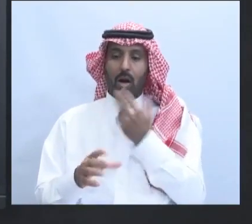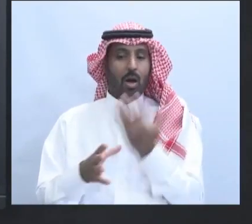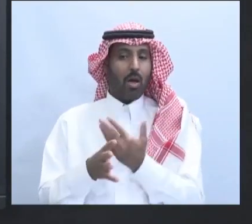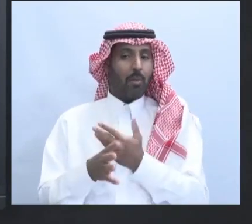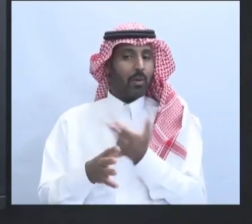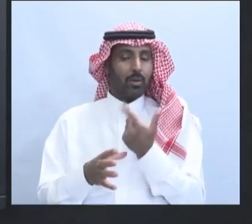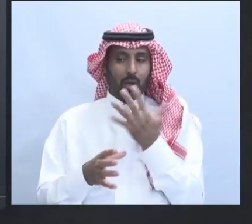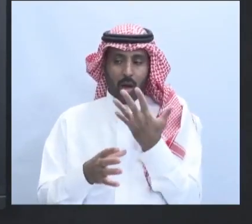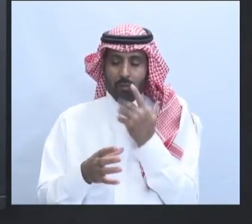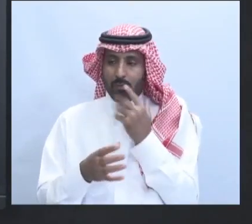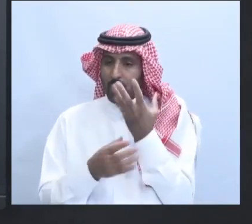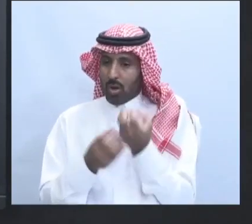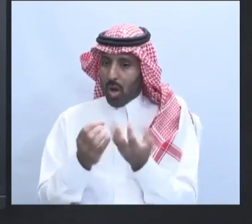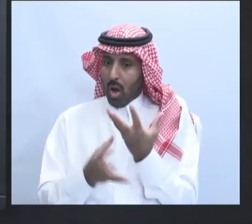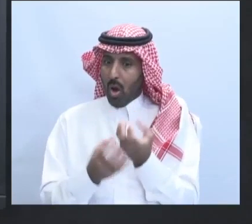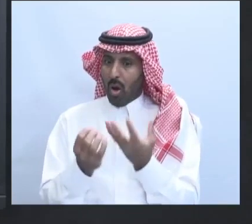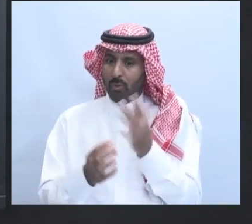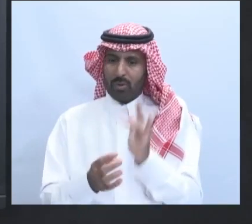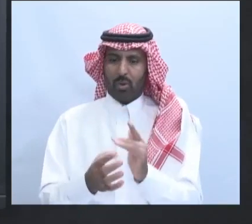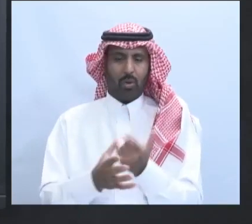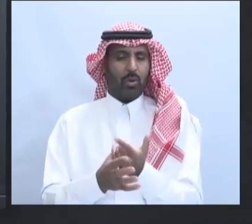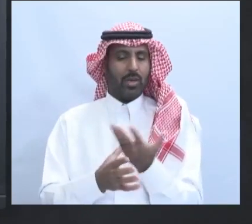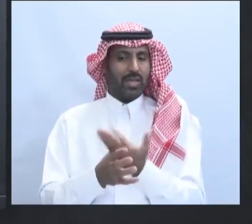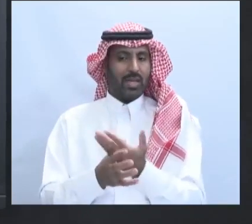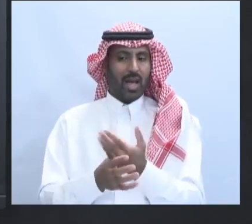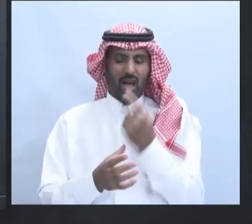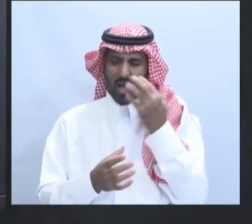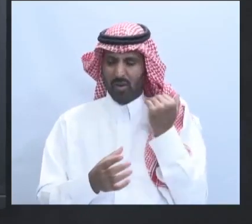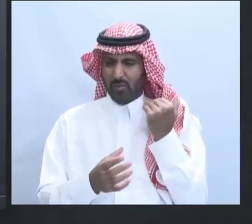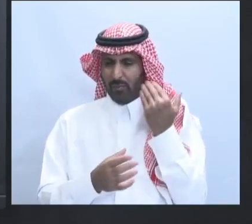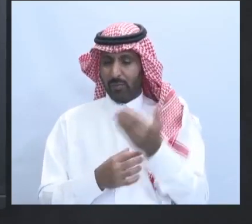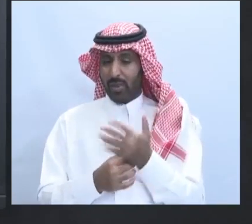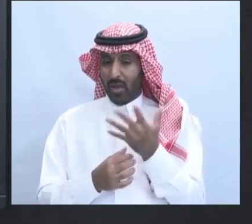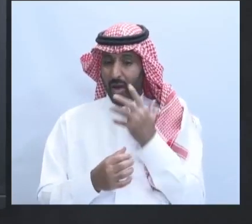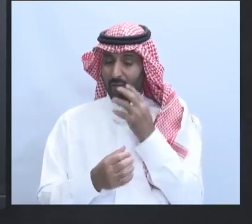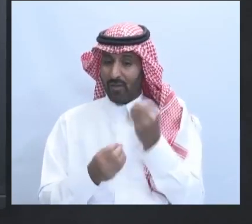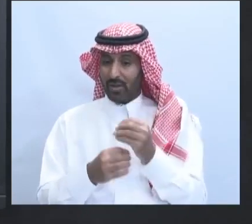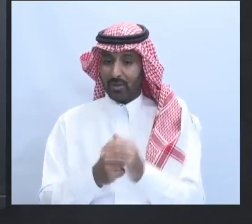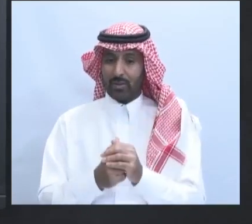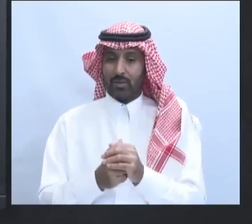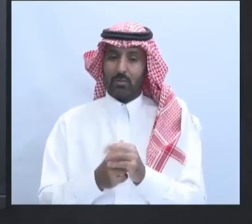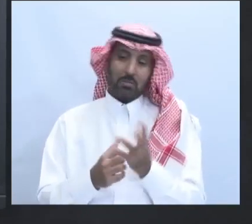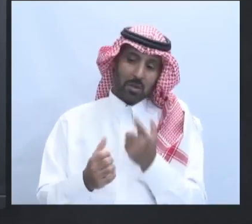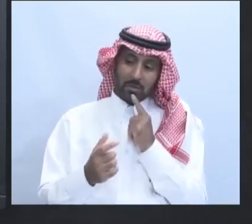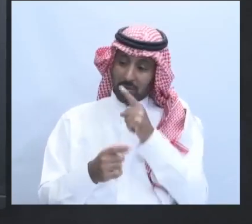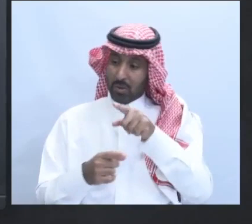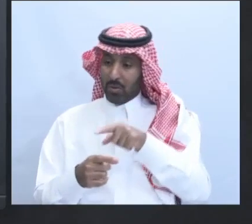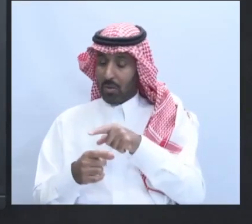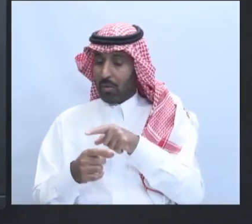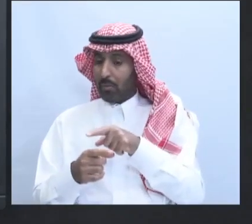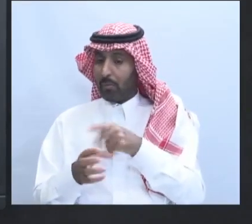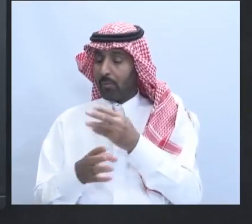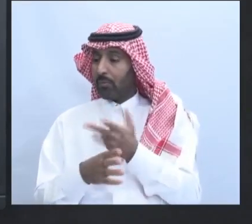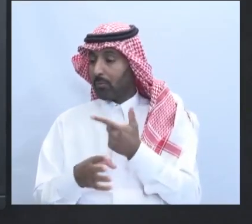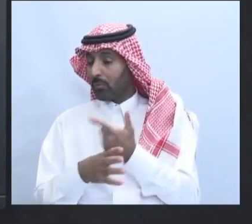صلى الله عليه وسلم حديثا واحدا لماذا يخشون من الوقوع في الخطا مع انهم ملازموا